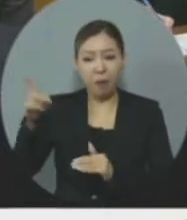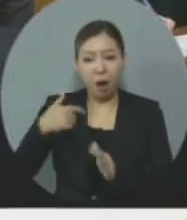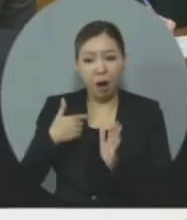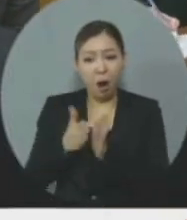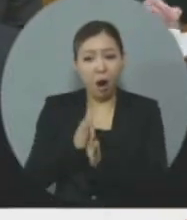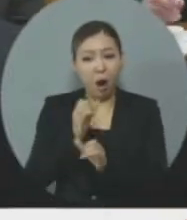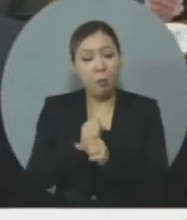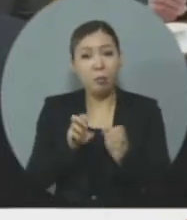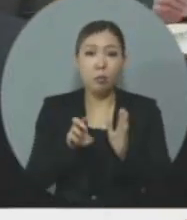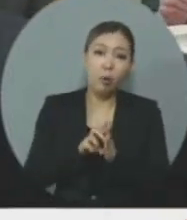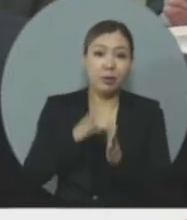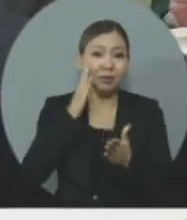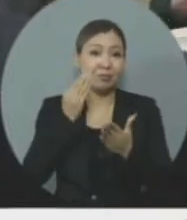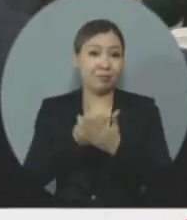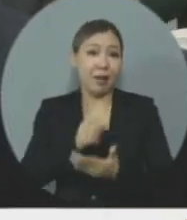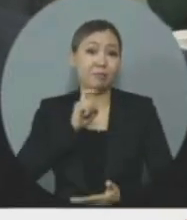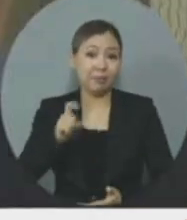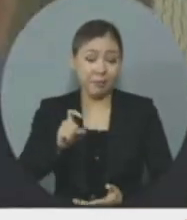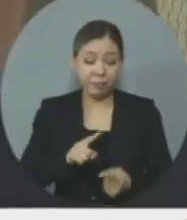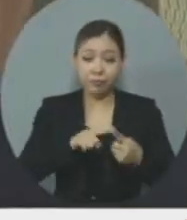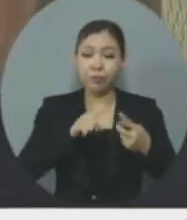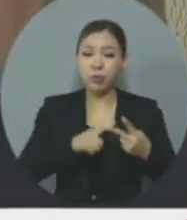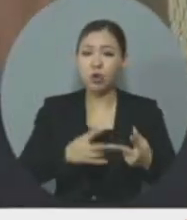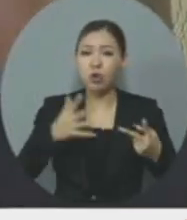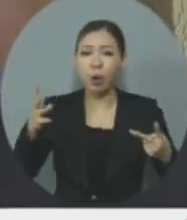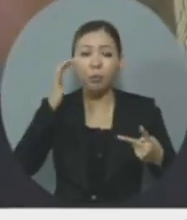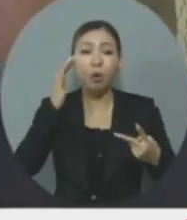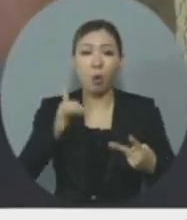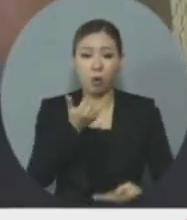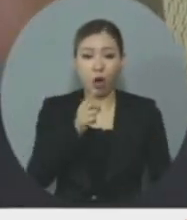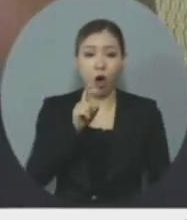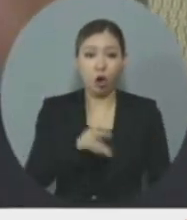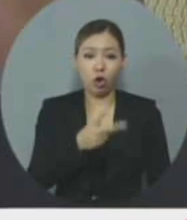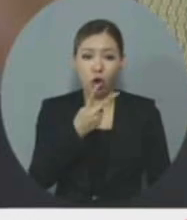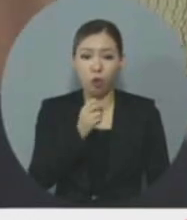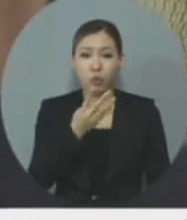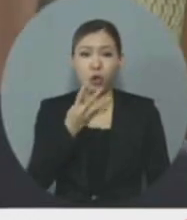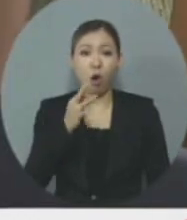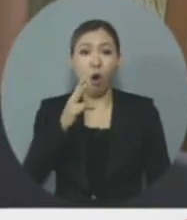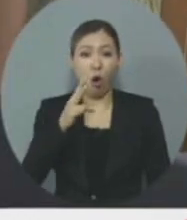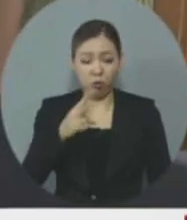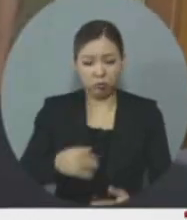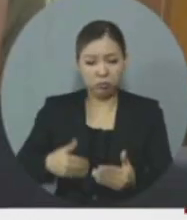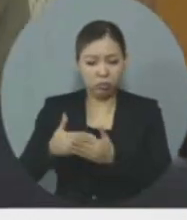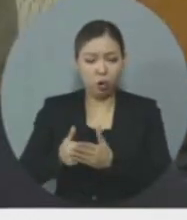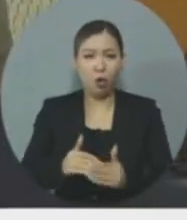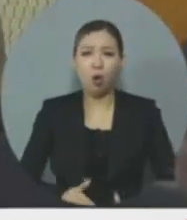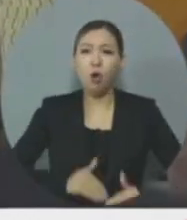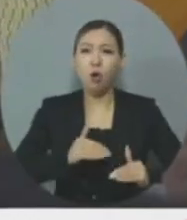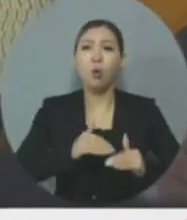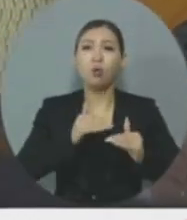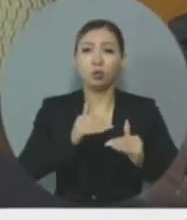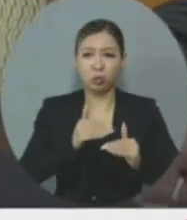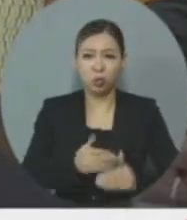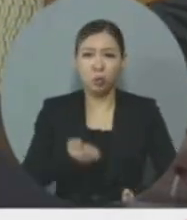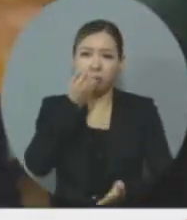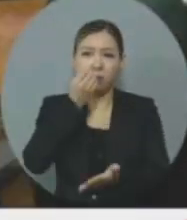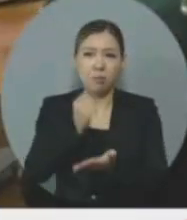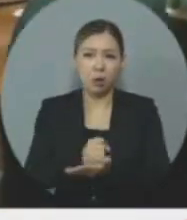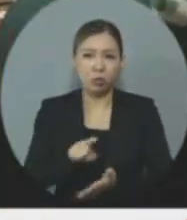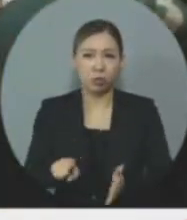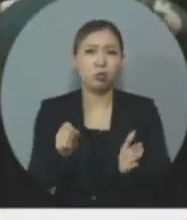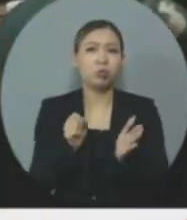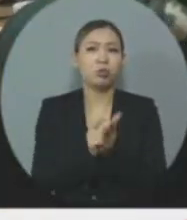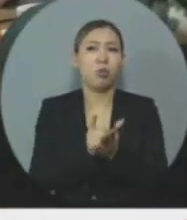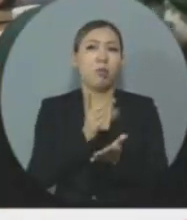илэрхийллээ. Дараагийн анхаарч байгаа томоохон бодлогын арга хэмжээ нь Улаанбаатар хотыг 2040 он хүртэл хөгжүүлэх мастер төлөвөөр парламентар батлуулах явдал том чухал байгааг Сөхбаатар